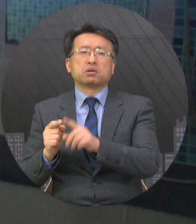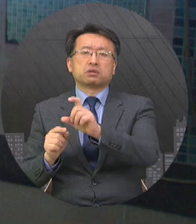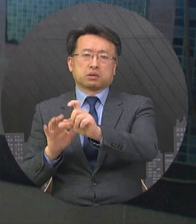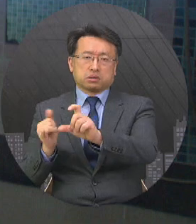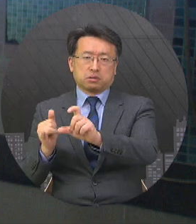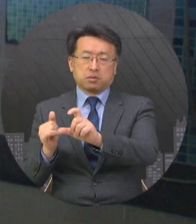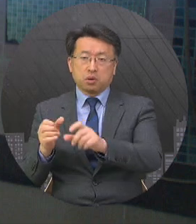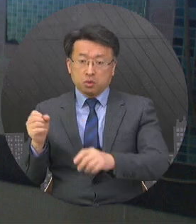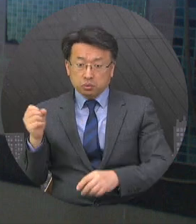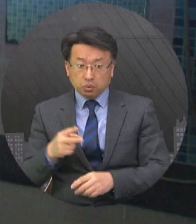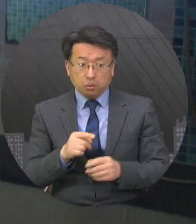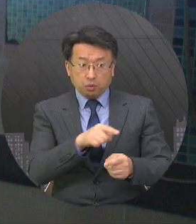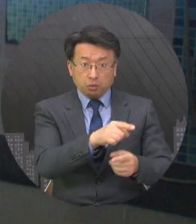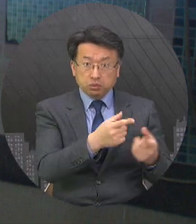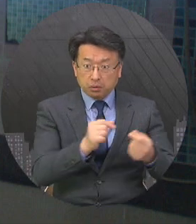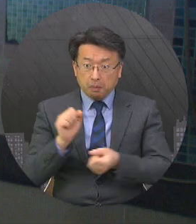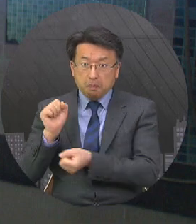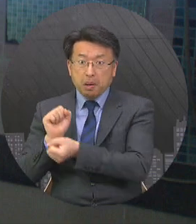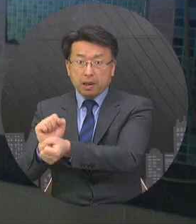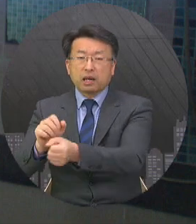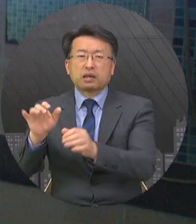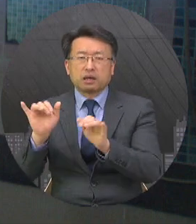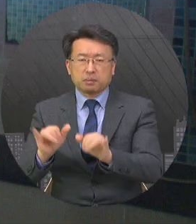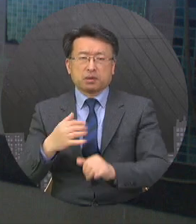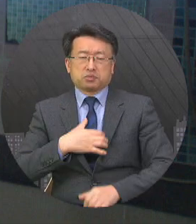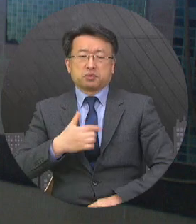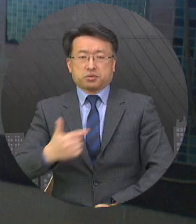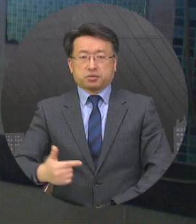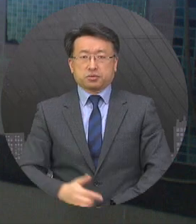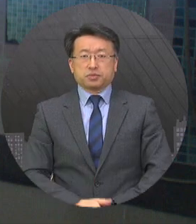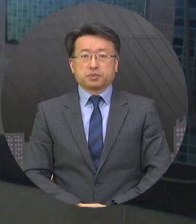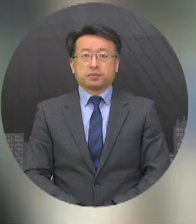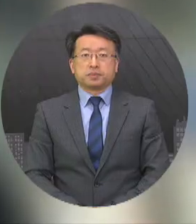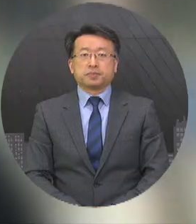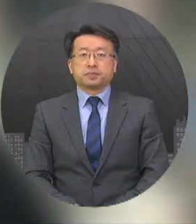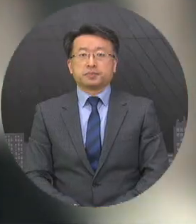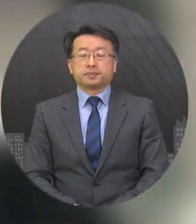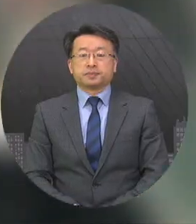확산이 재현되는 게 아닌지 우려가 큽니다 신은정 기자 입니다